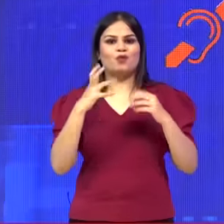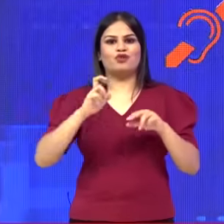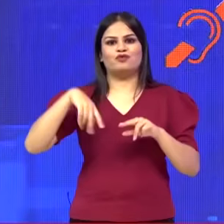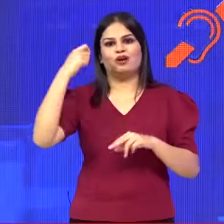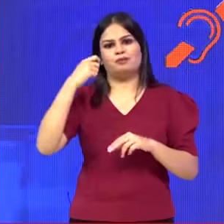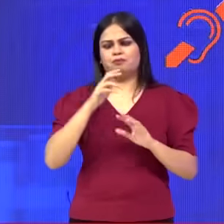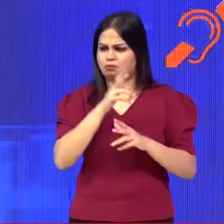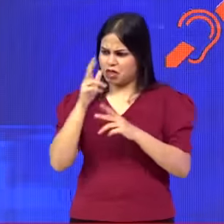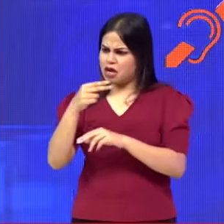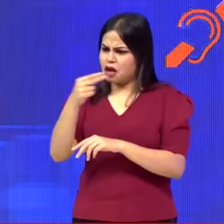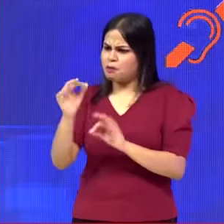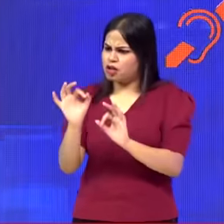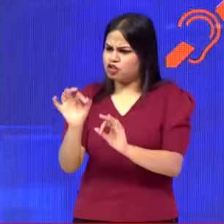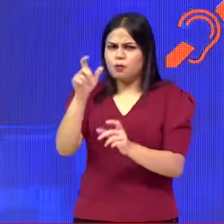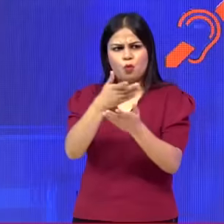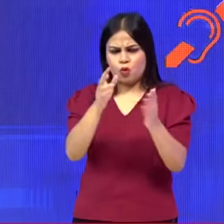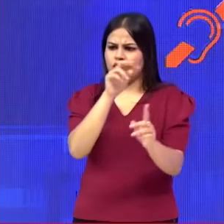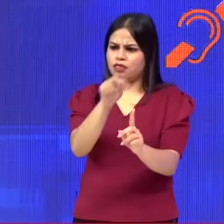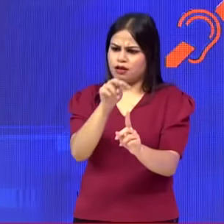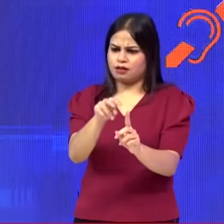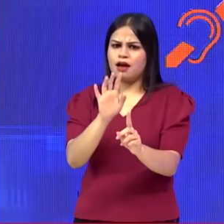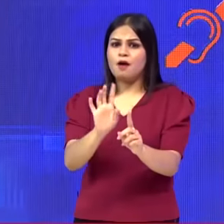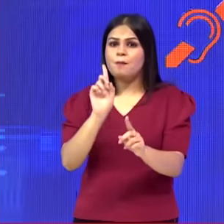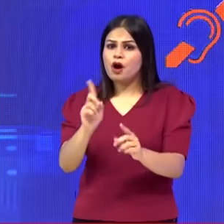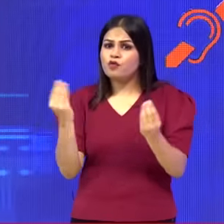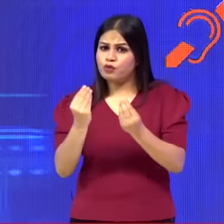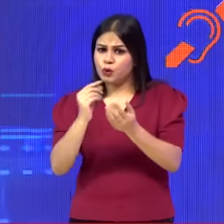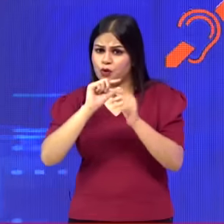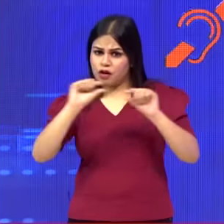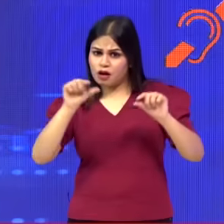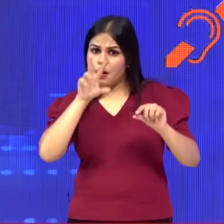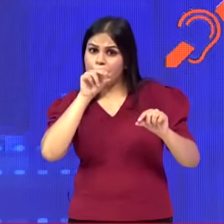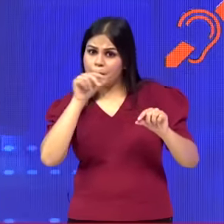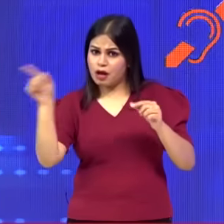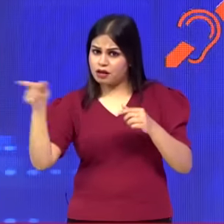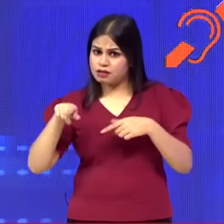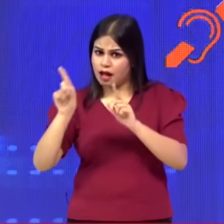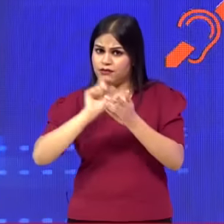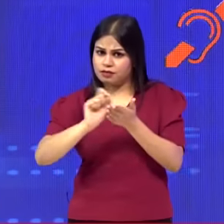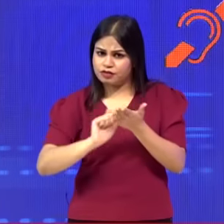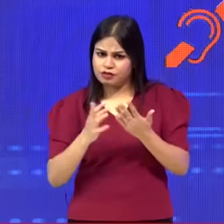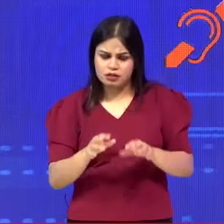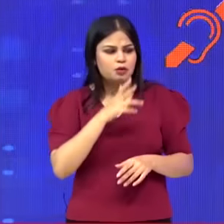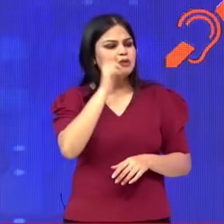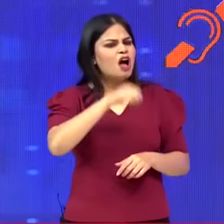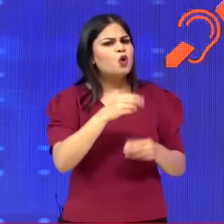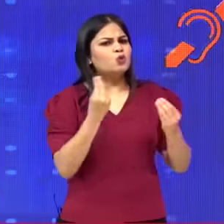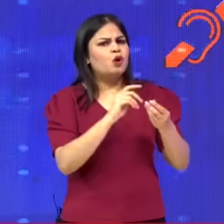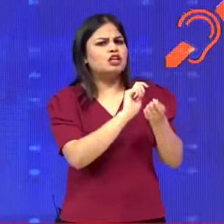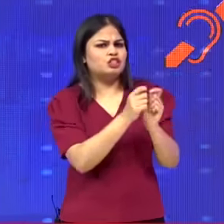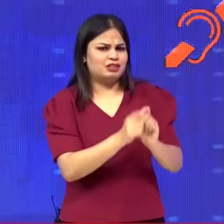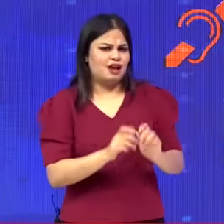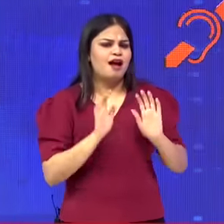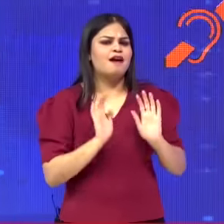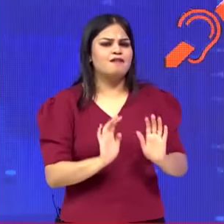लोगों को पसंद आया, लोग ये फिल्म देख रहे हैं, लेकिन इसकी कुछ डायलॉग भी आपने लिखे? हाँ, वो इम्प्रोवाइज हो जाते हैं सर, इम्प्रोवाइज हो जाते हैं।